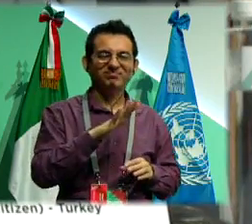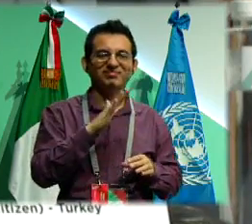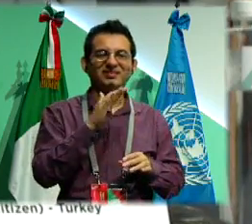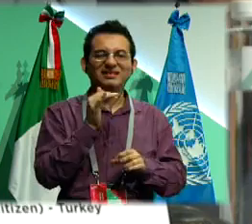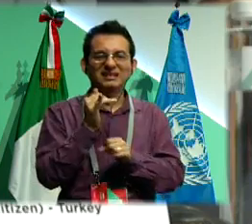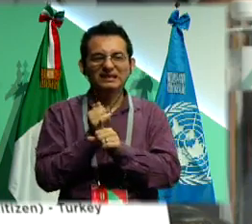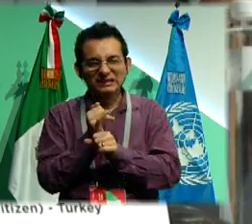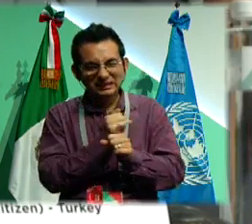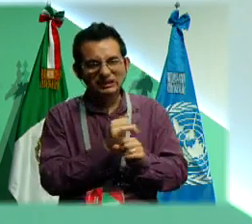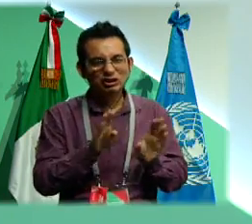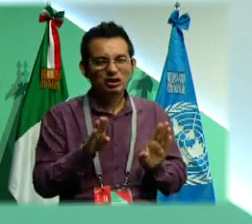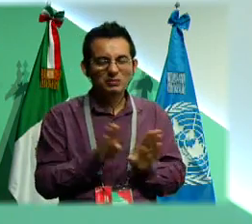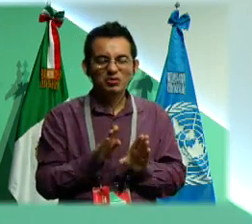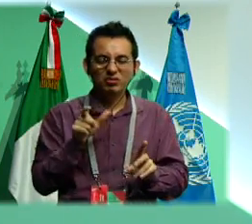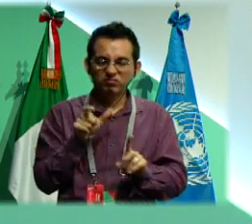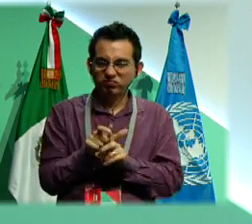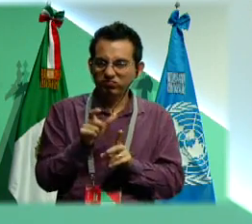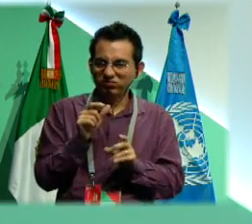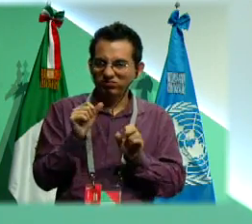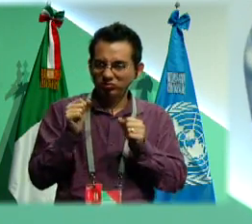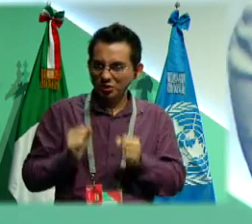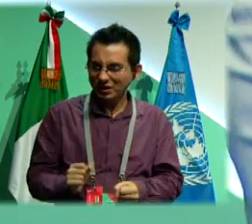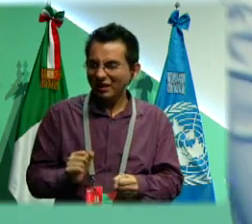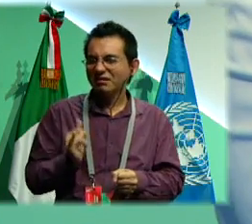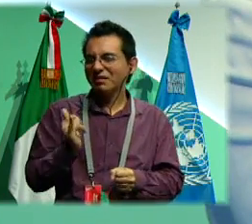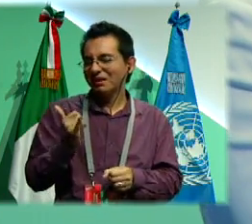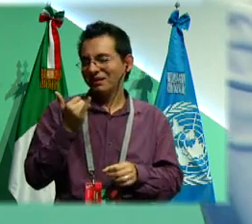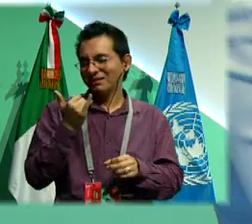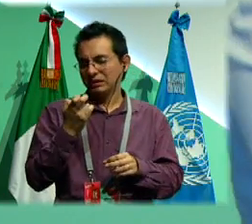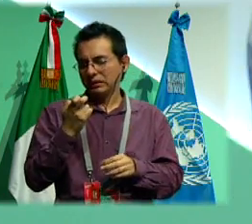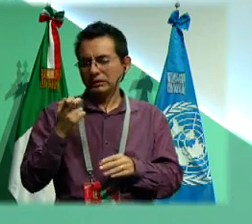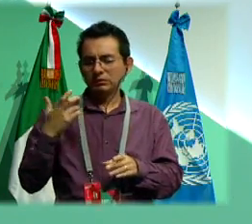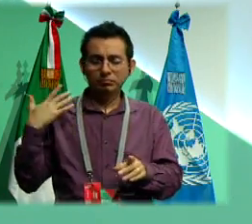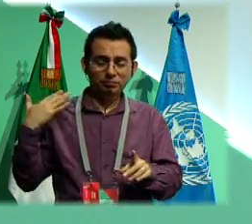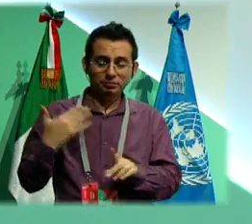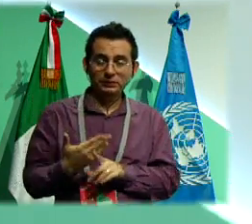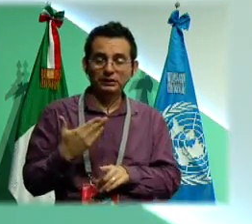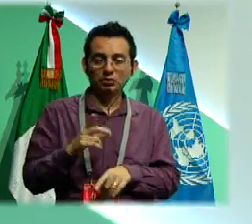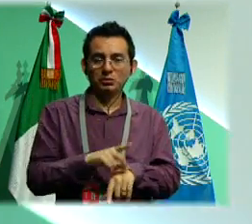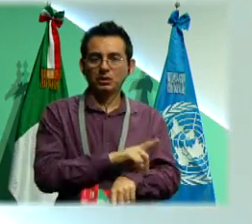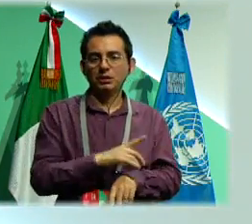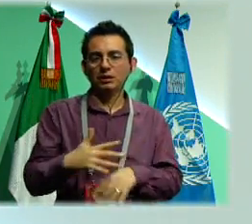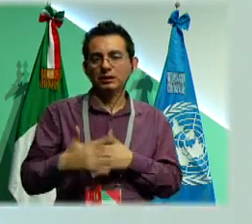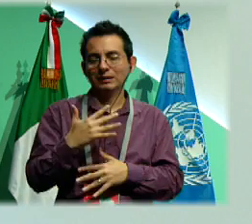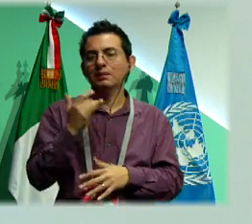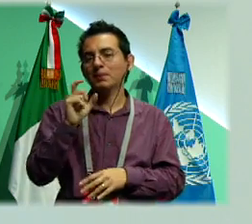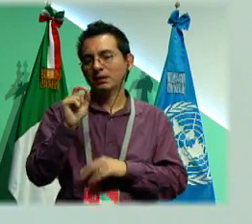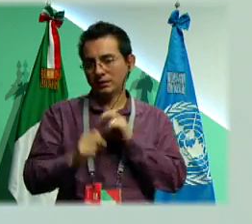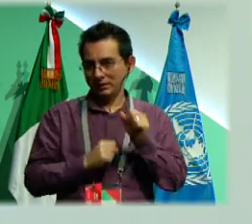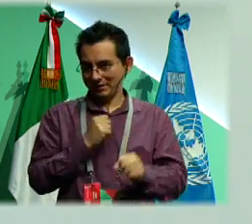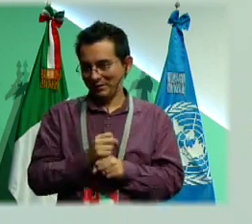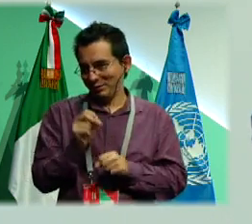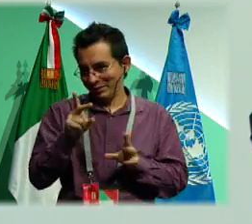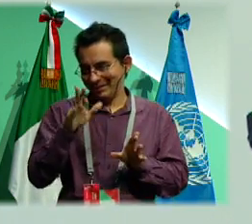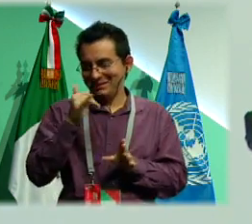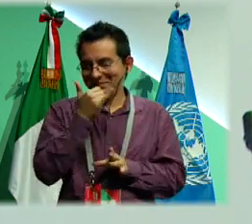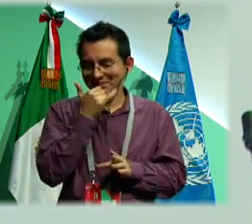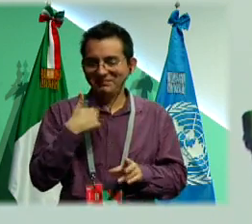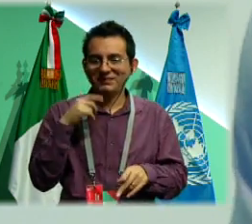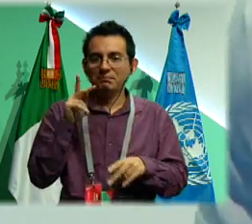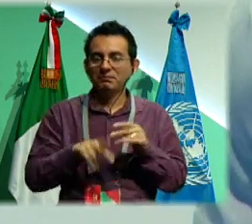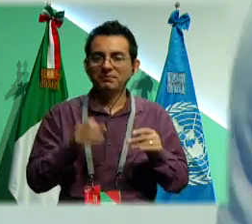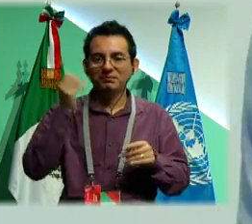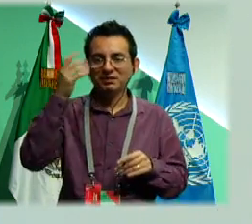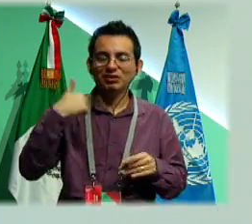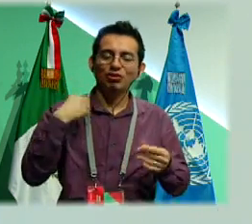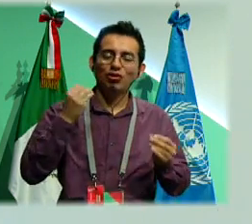notamment en cybersécurité et bien d'autres choses, depuis 15 ou 20 ans. Donc voilà, ça c'est moi. C'est fait. Maintenant, je